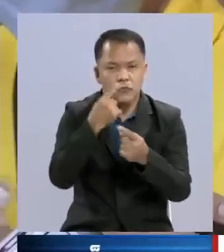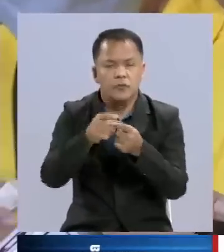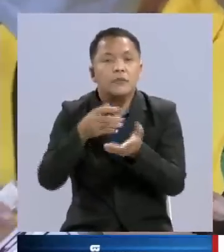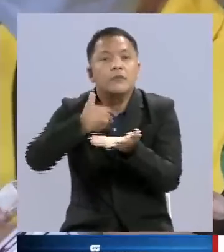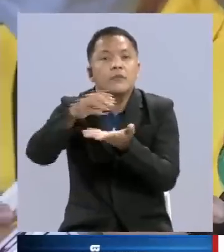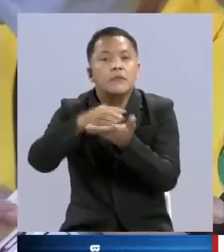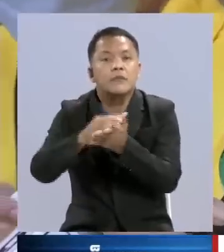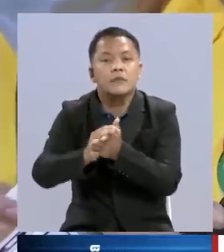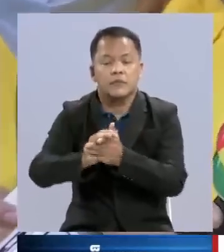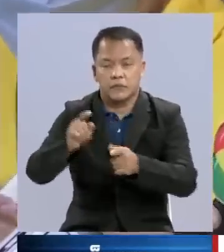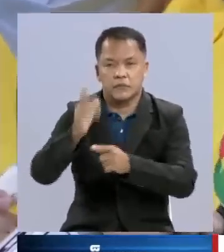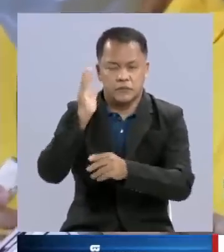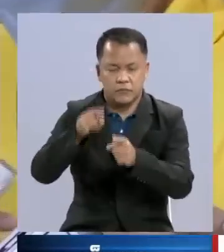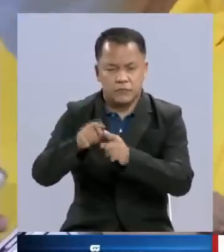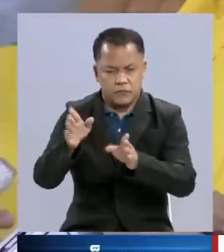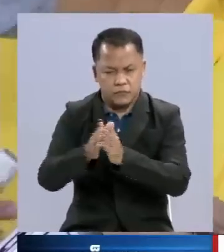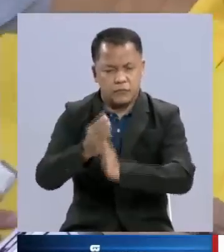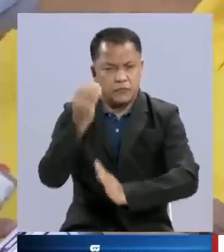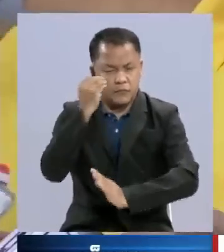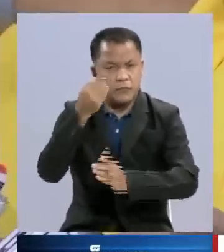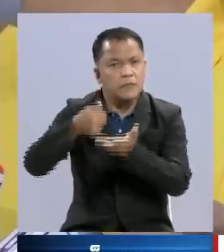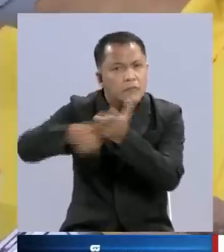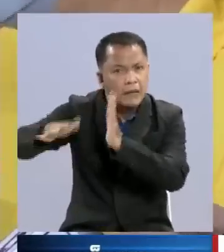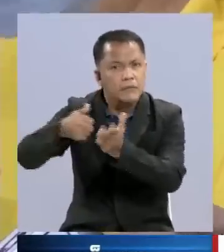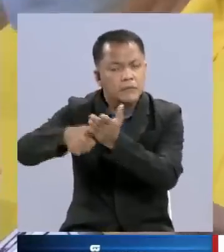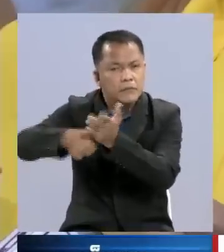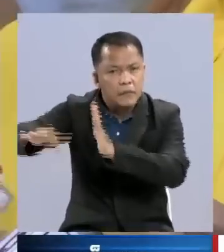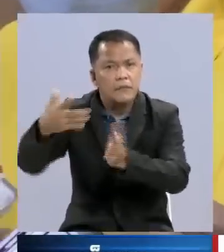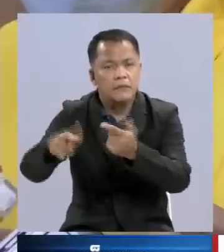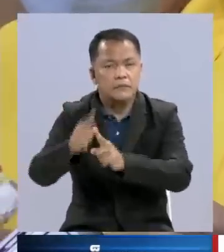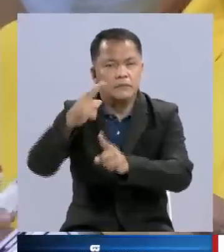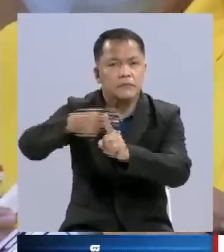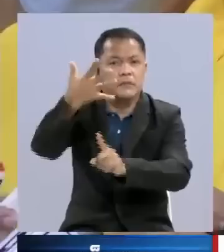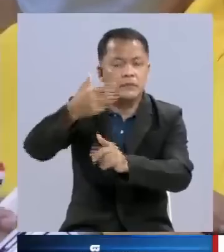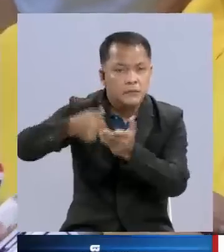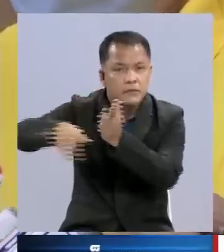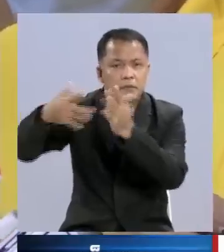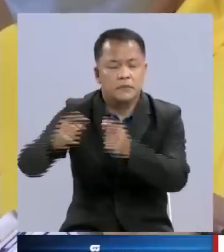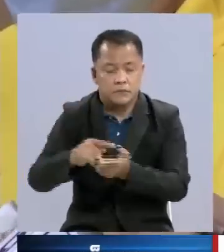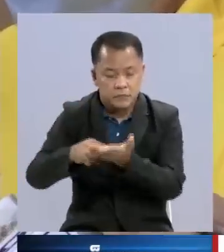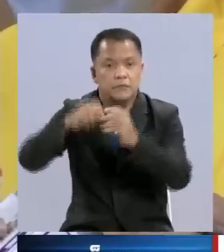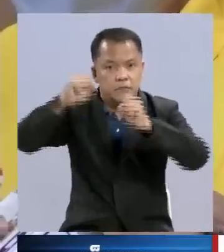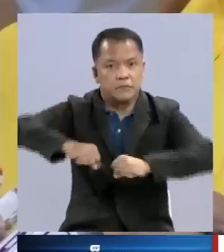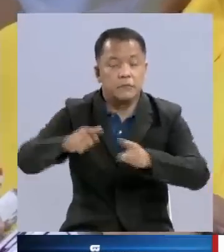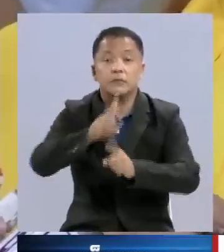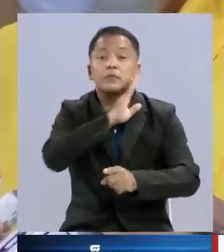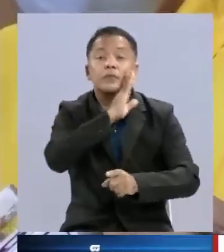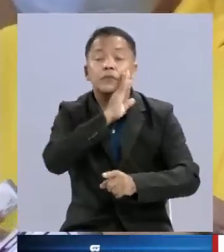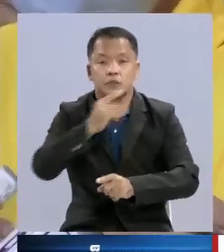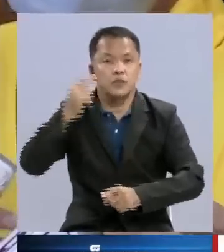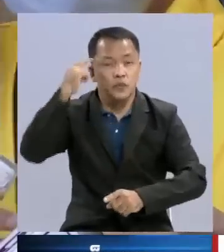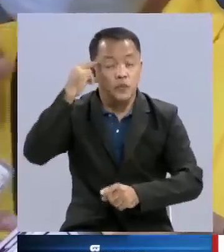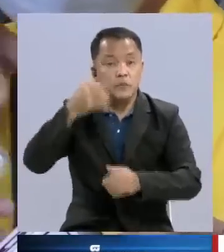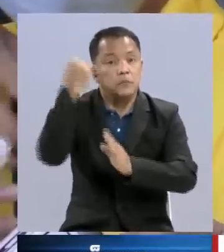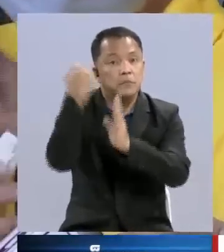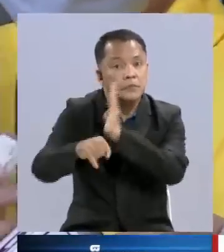เป็นข้อมูลจากคุณเรืองไกรว่าคุณพิธาเนี่ยเทขายหุ้นแล้วนะฮะช่วงเดือนพฤษภาคมแล้วก็ยืนยันว่าถ้ารู้ตัว